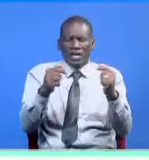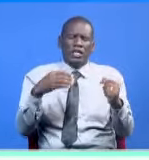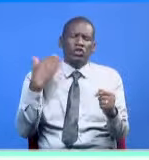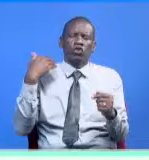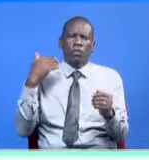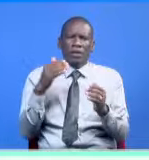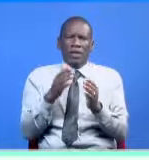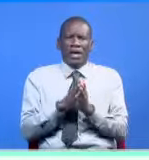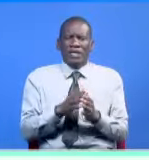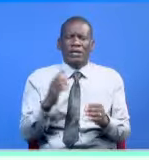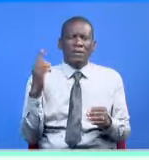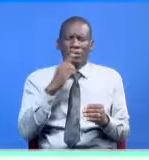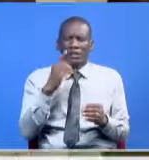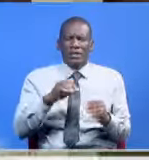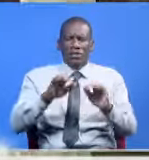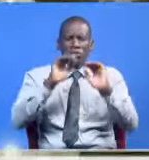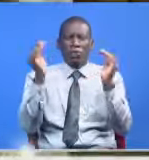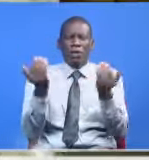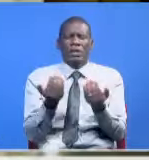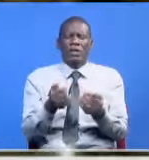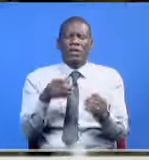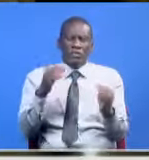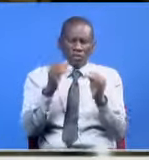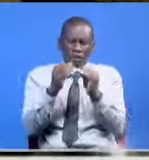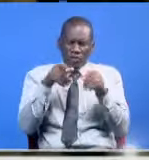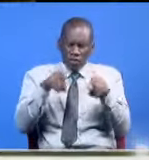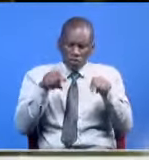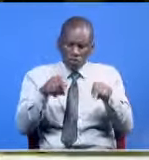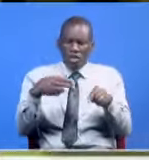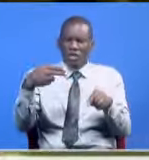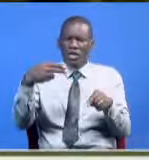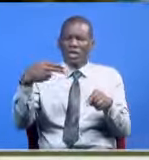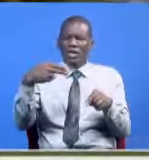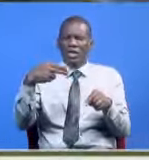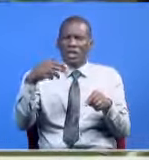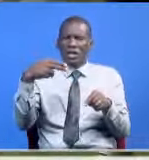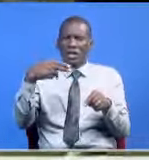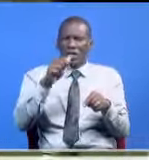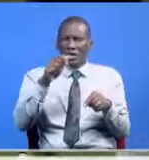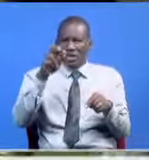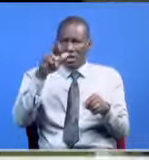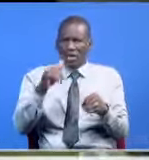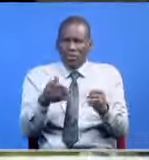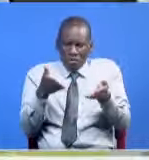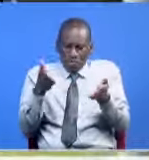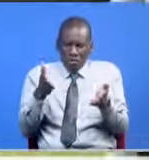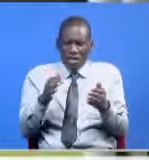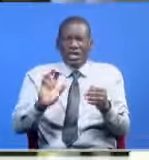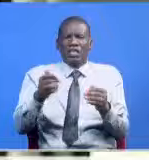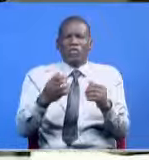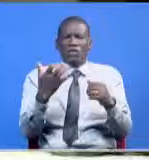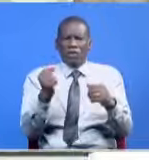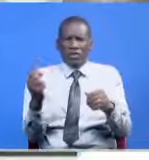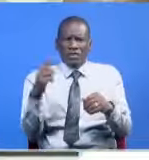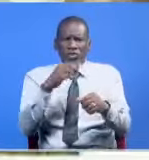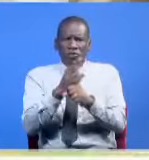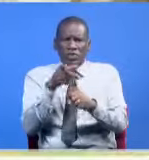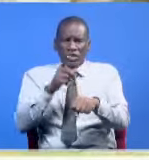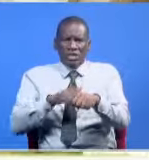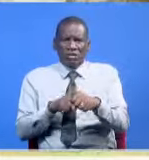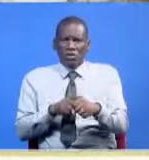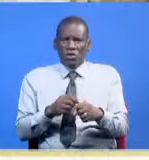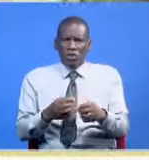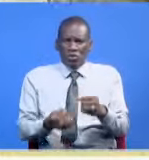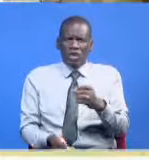na uhalifu duniani. Na katika mkutano huo, Wray ambaye amekuwa nchini kwa ziara ya siku tano ameutumia muda huo pia kubaini